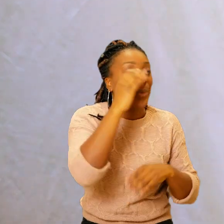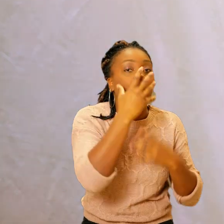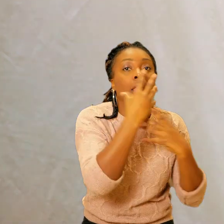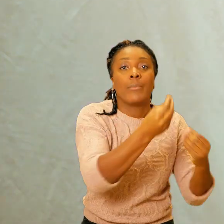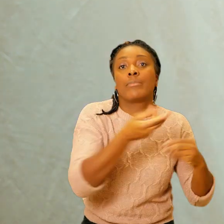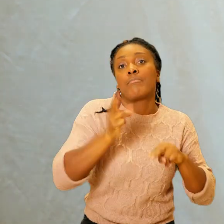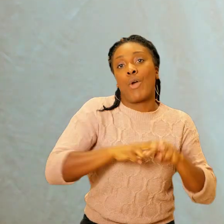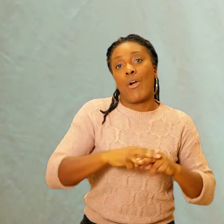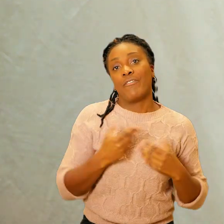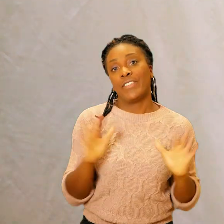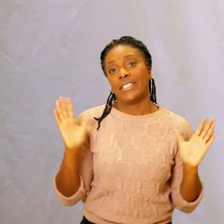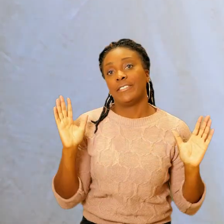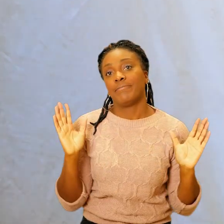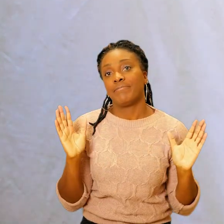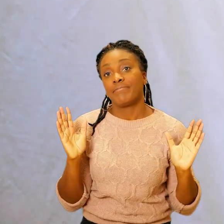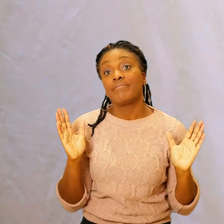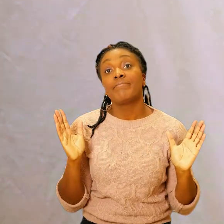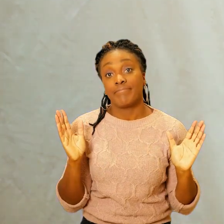mort.